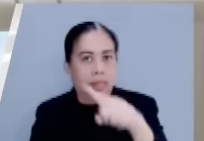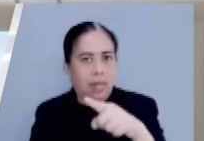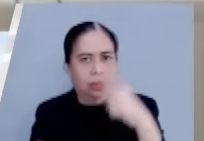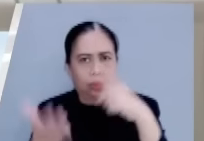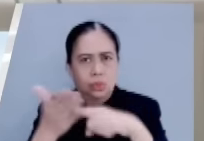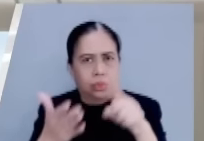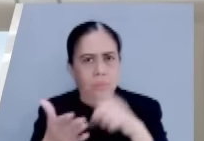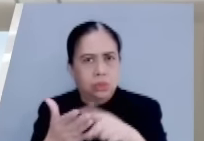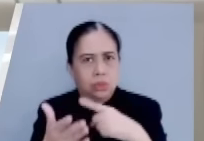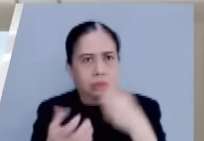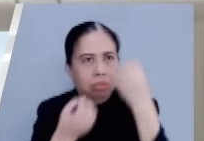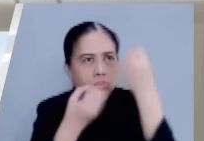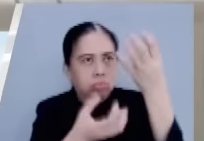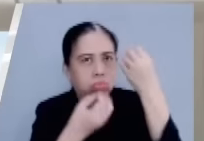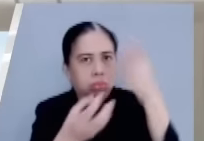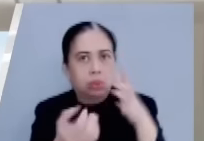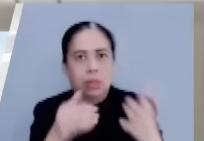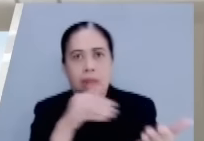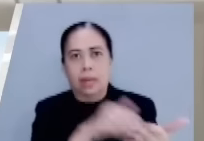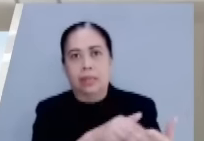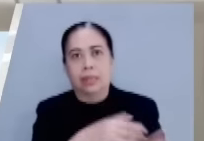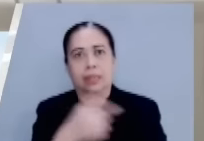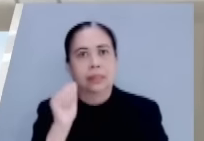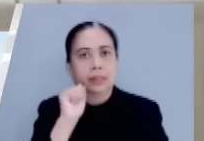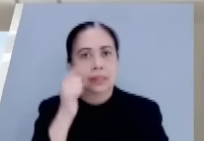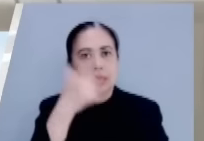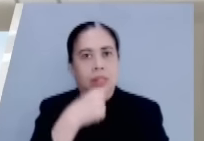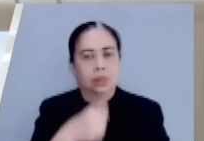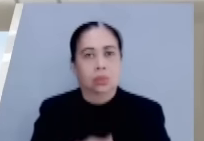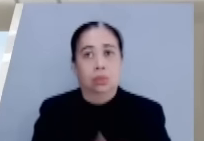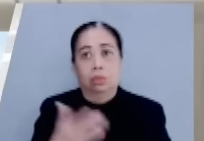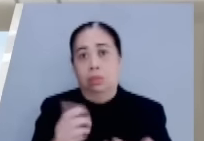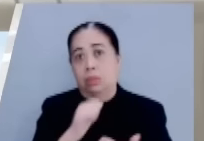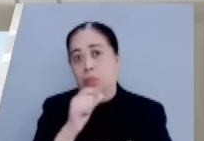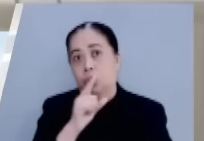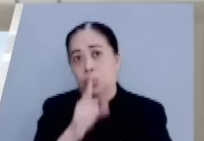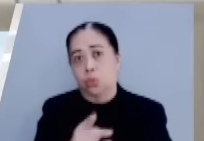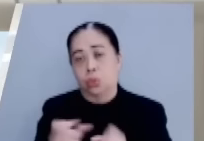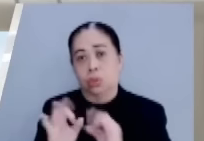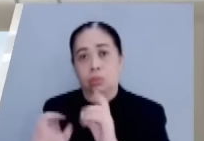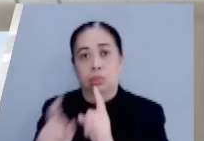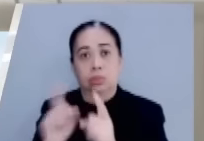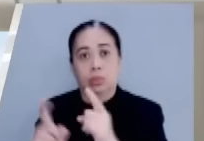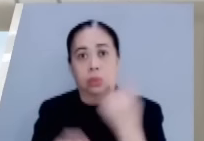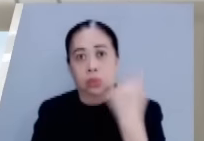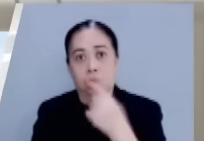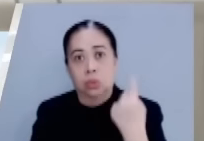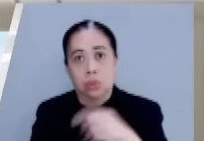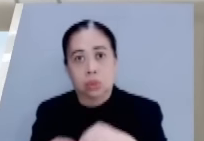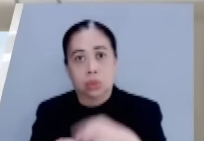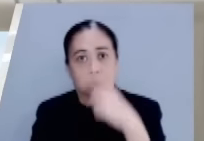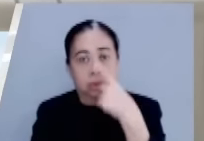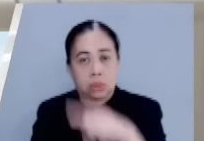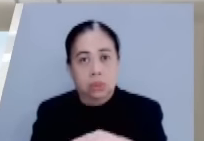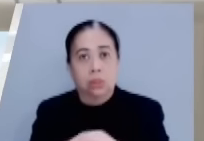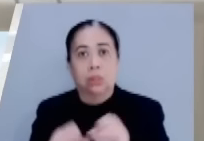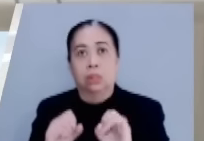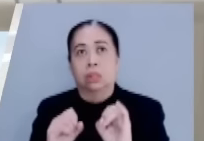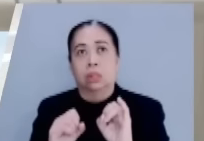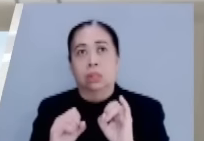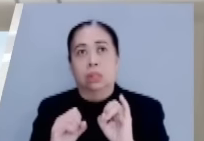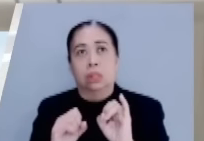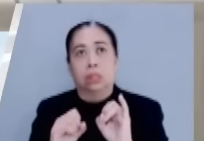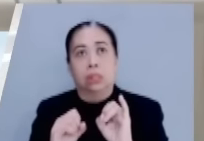revelasyon ni Xi laban kay Guo. Hindi rin naman tayo sigurado kung makakausap natin siya, no, si Xie Zijiang. If the